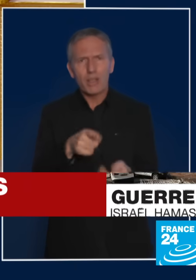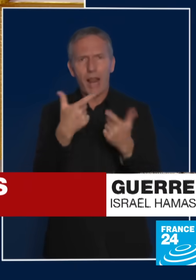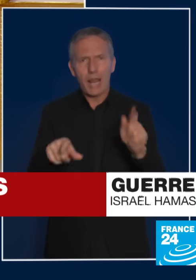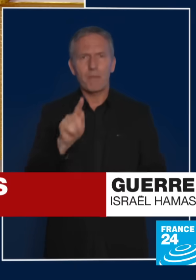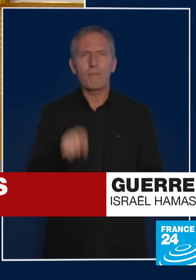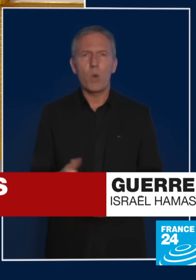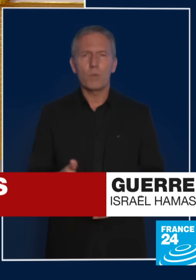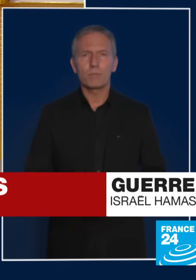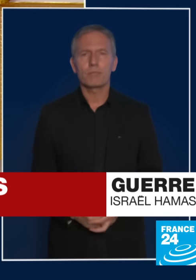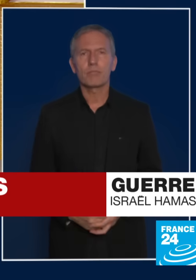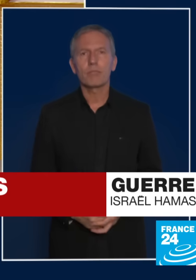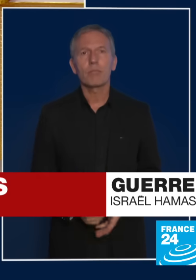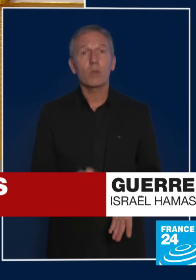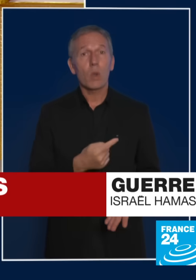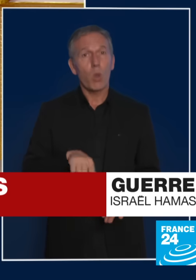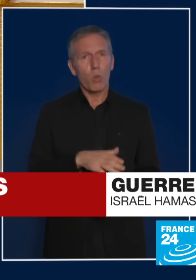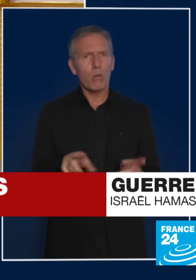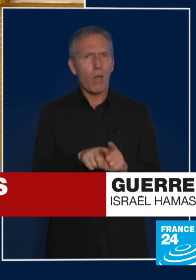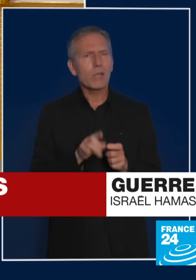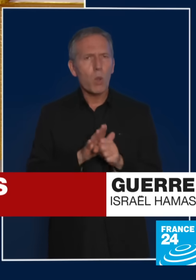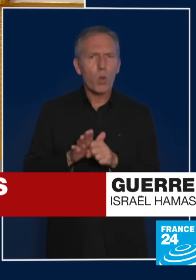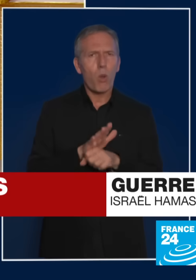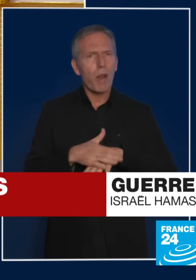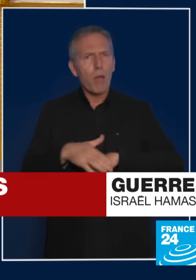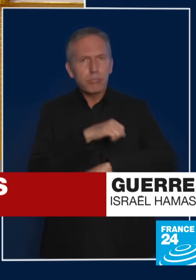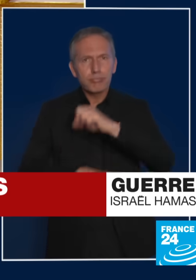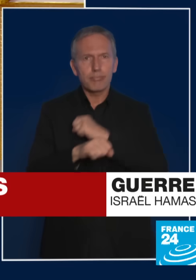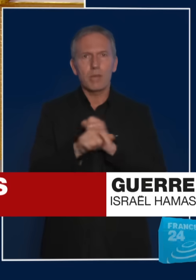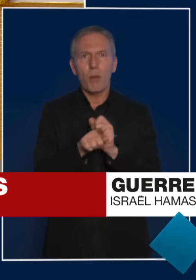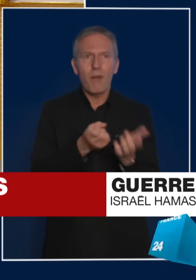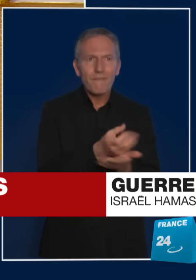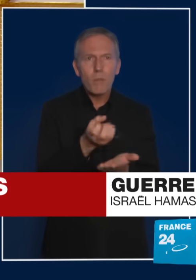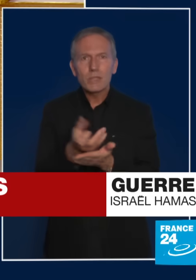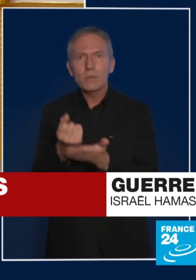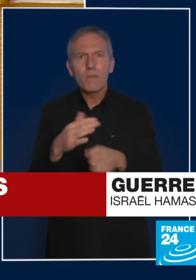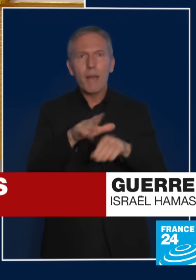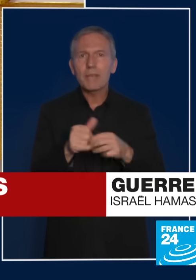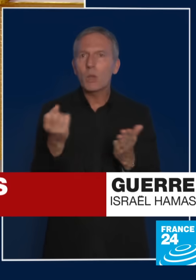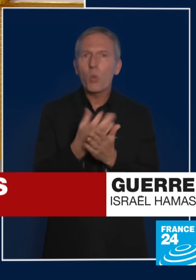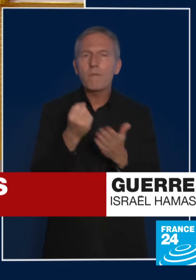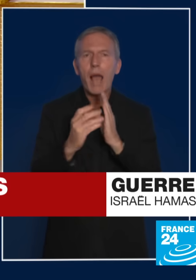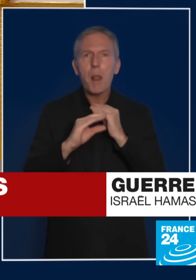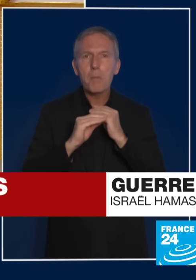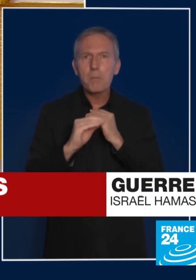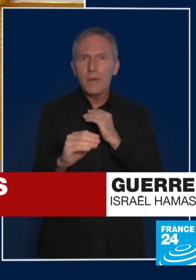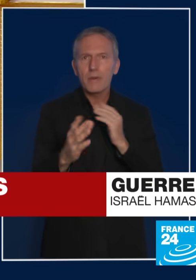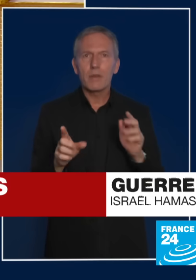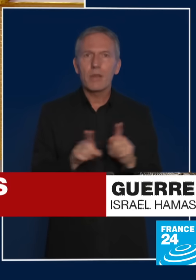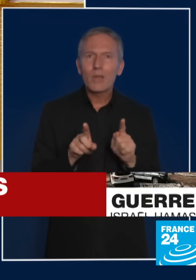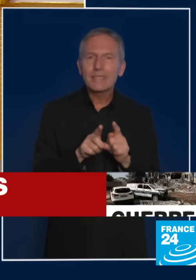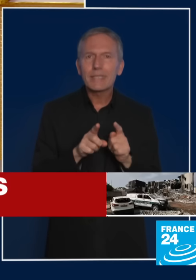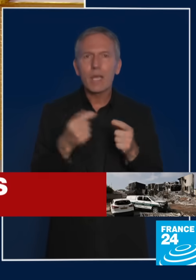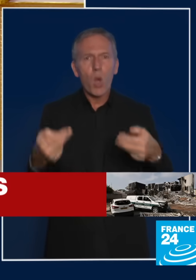libéré nous sommes aussi pleinement mobilisés pour assurer l'information des familles sans nouvell de leurs proches et pour garantir le